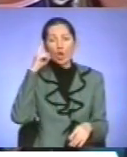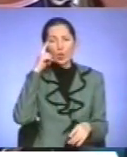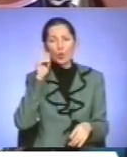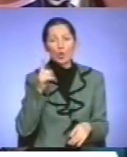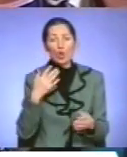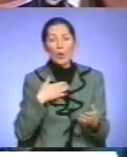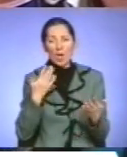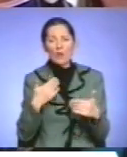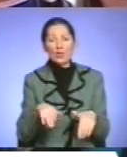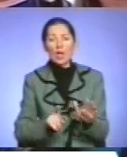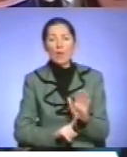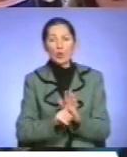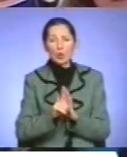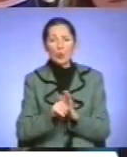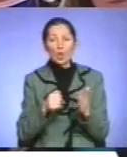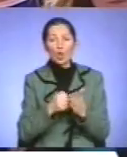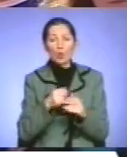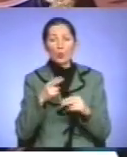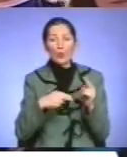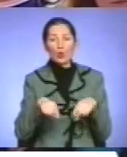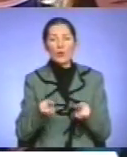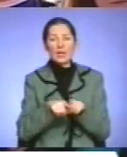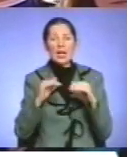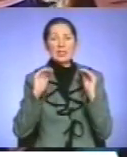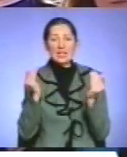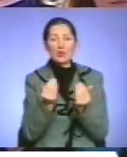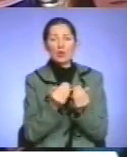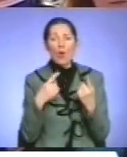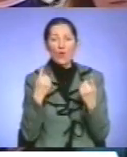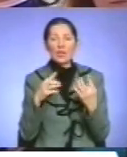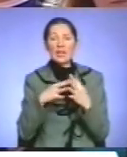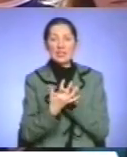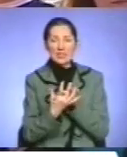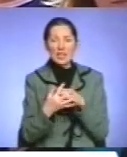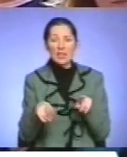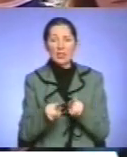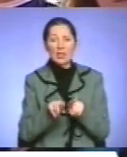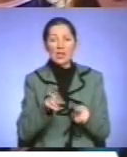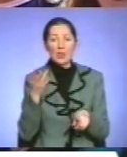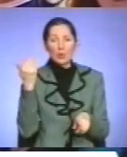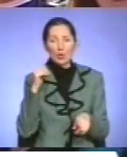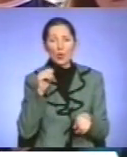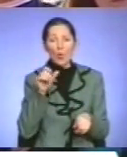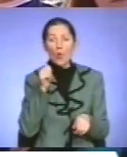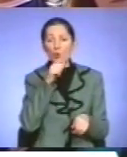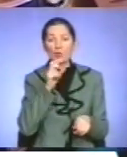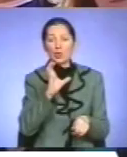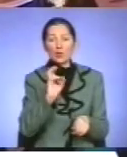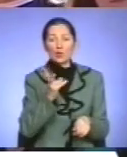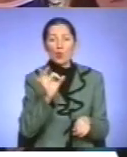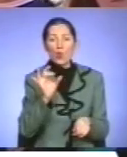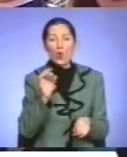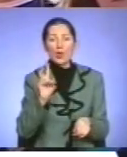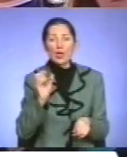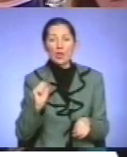ми вже приступили до побудови таких стадіончиків у великих селах, такі як в минулому році це Скорики під Волчиського району.